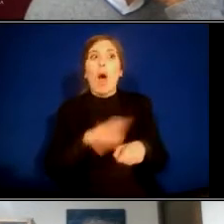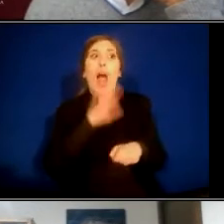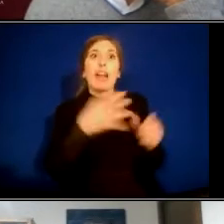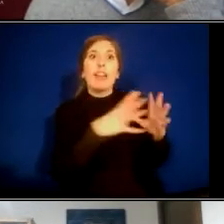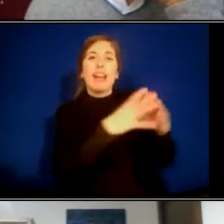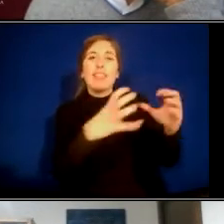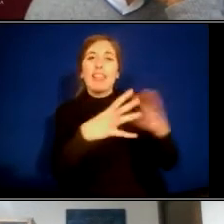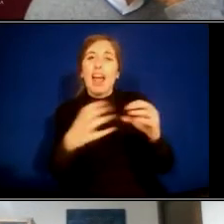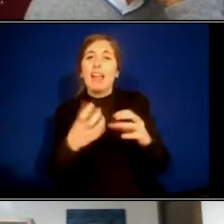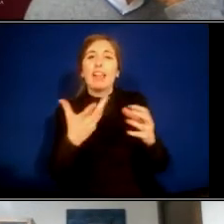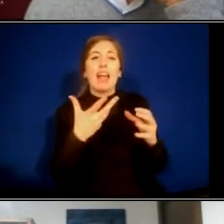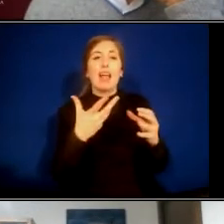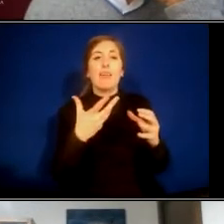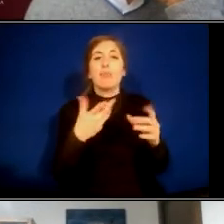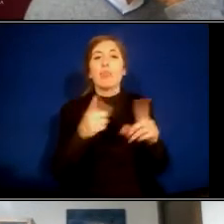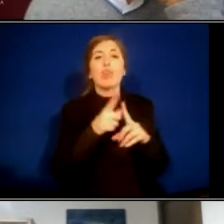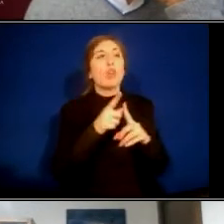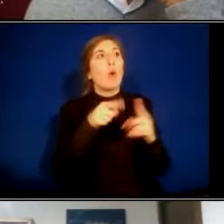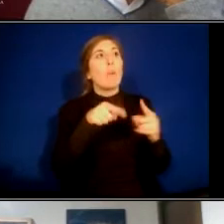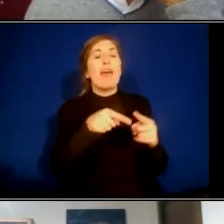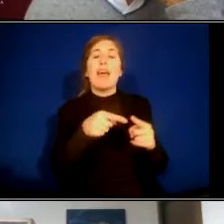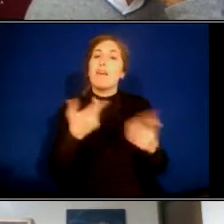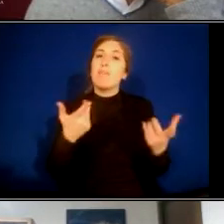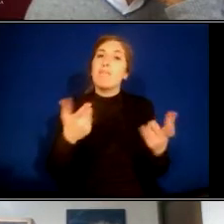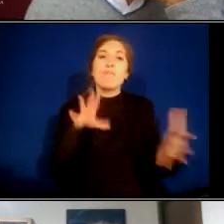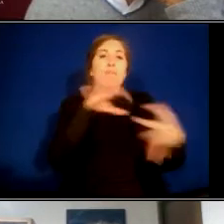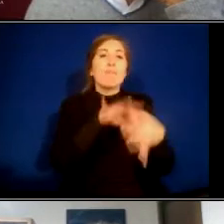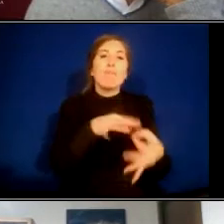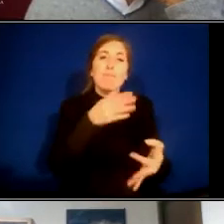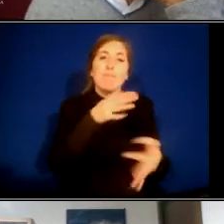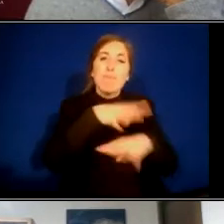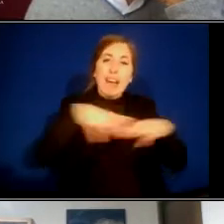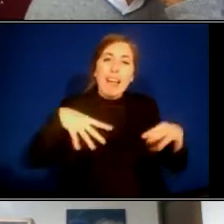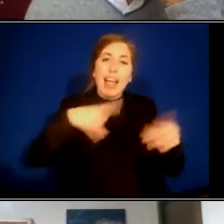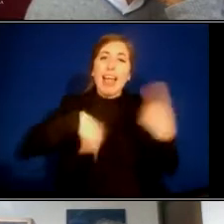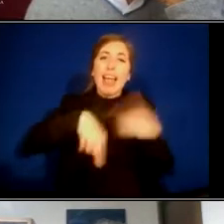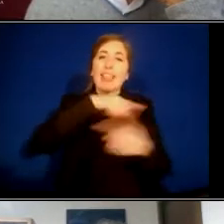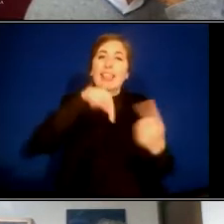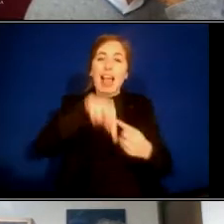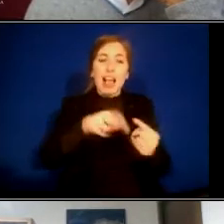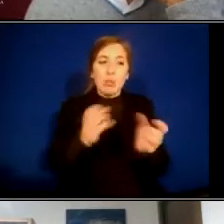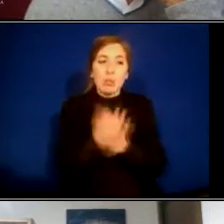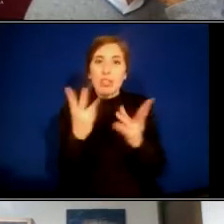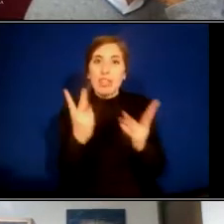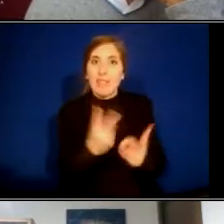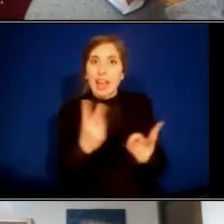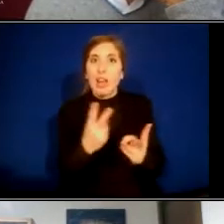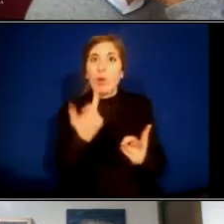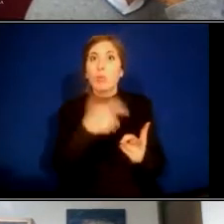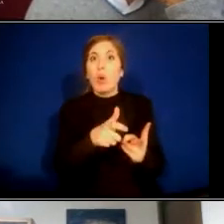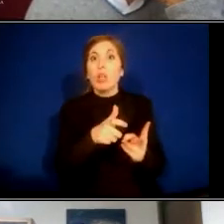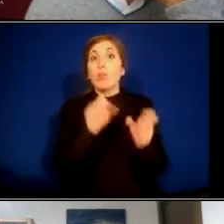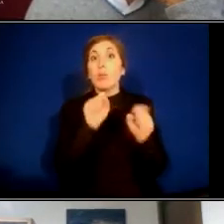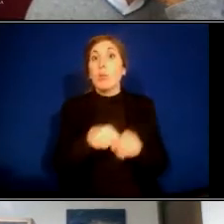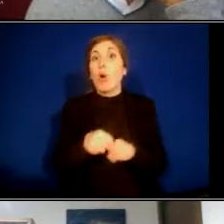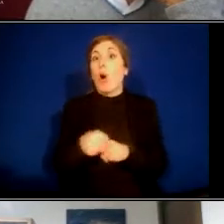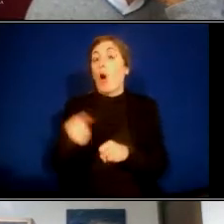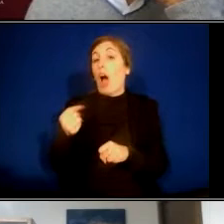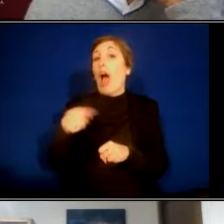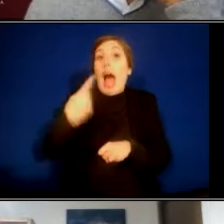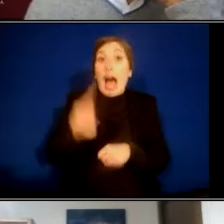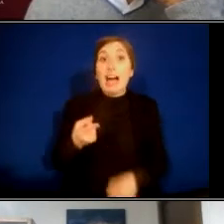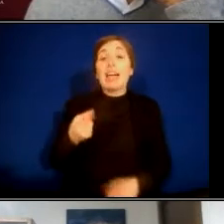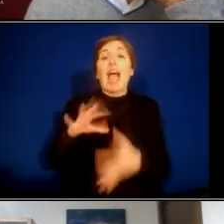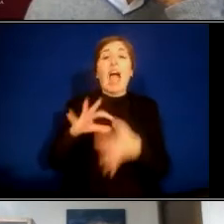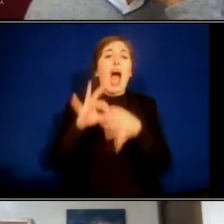di dialogo ecumenico, ma di fatto è quello che accade, portando anche gli aiuti agli amici di Caritas Odessa, che sono